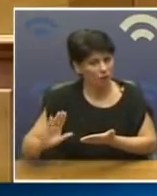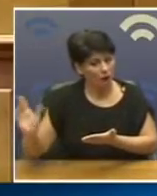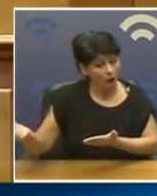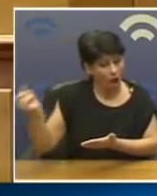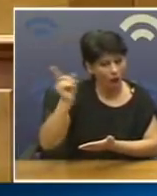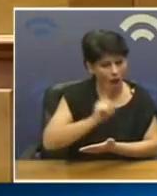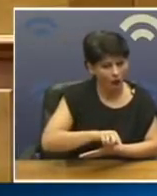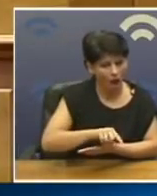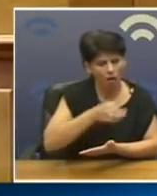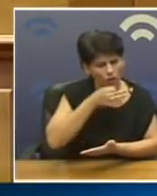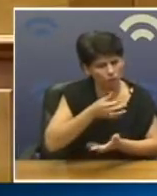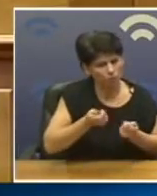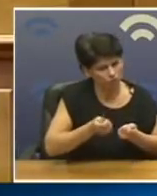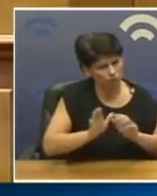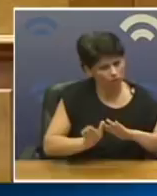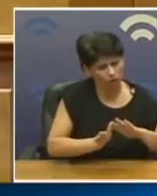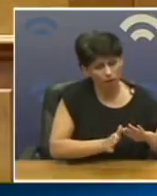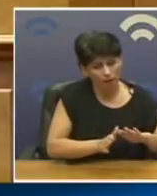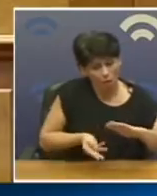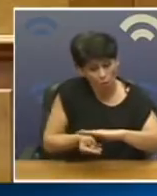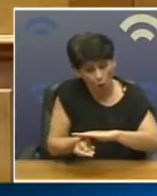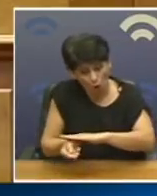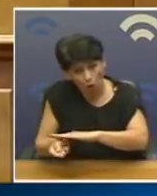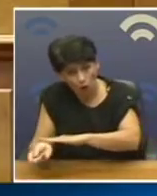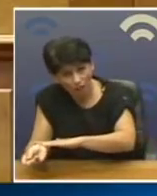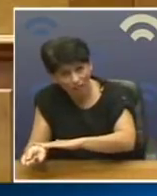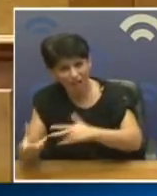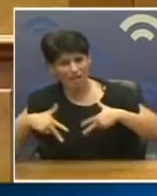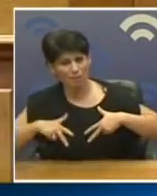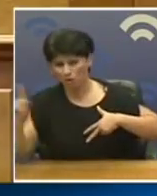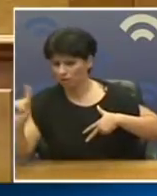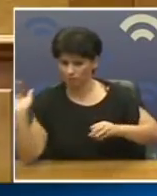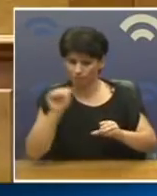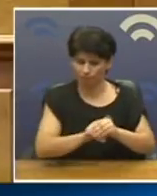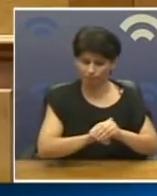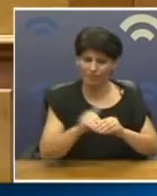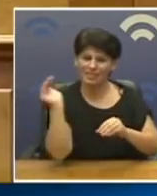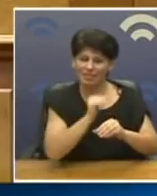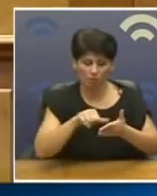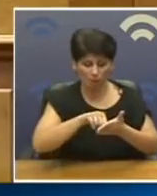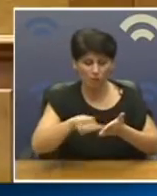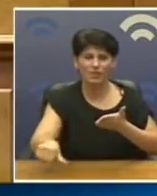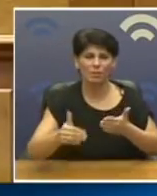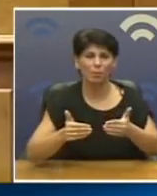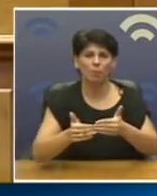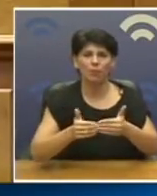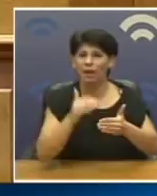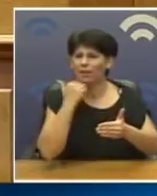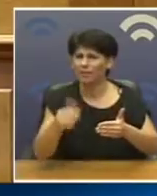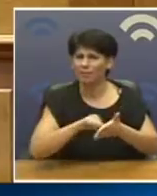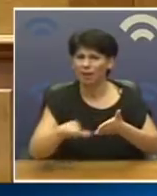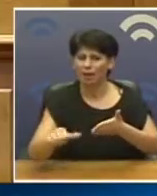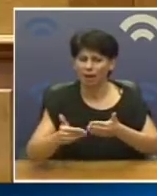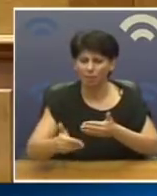Η δωροδοκία του Υπουργού να μην εμπίπτει στη σύντομη αποσβεστική προθεσμία, άρα να μην μπορεί να παραγραφεί αν